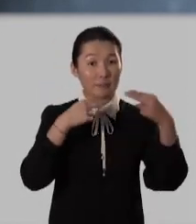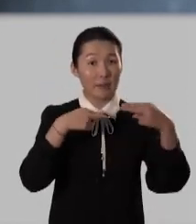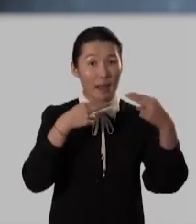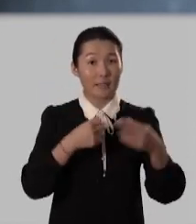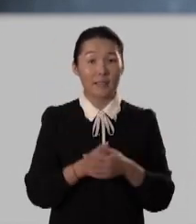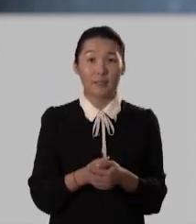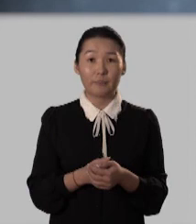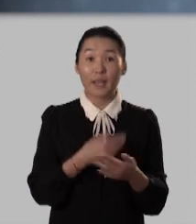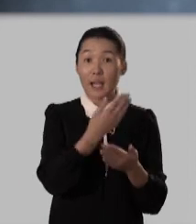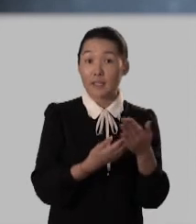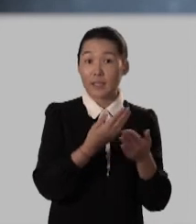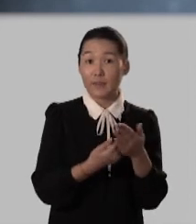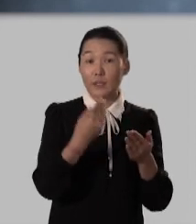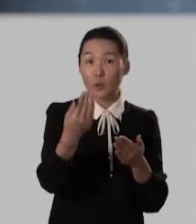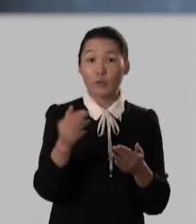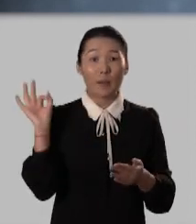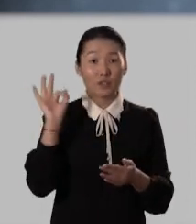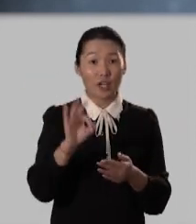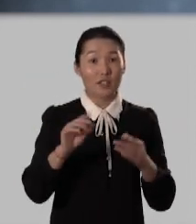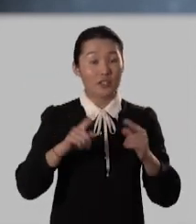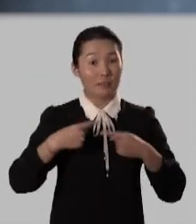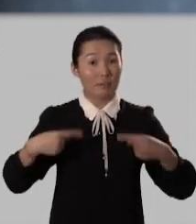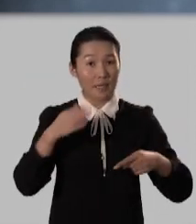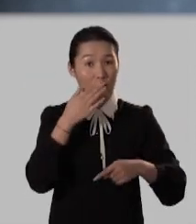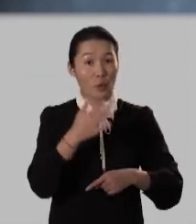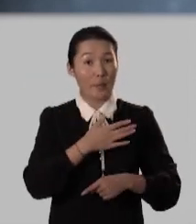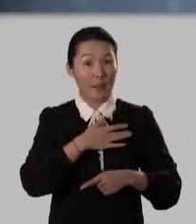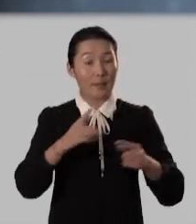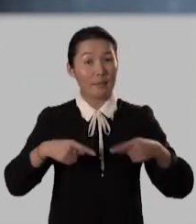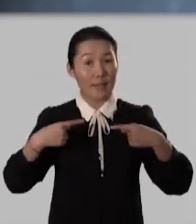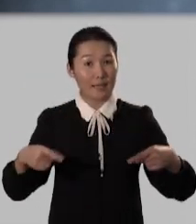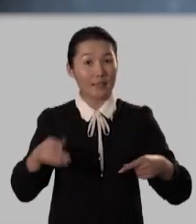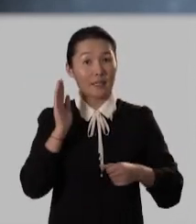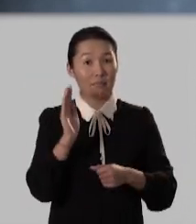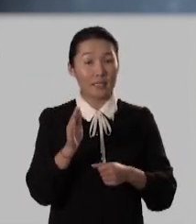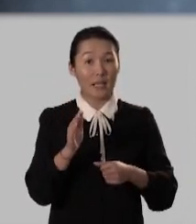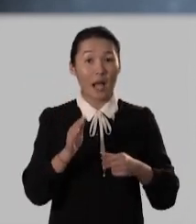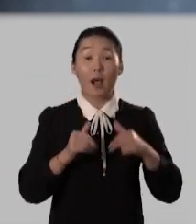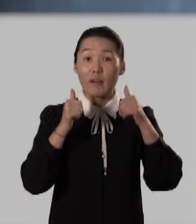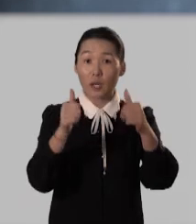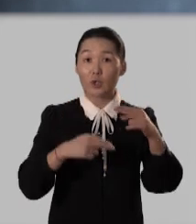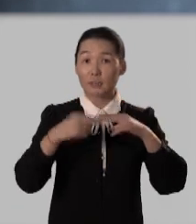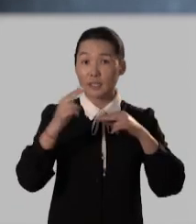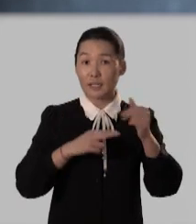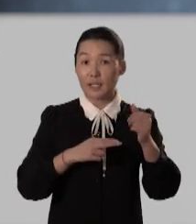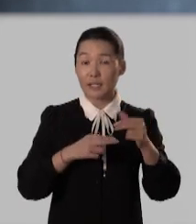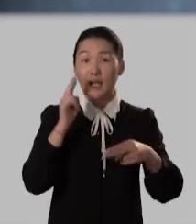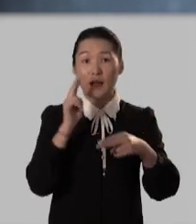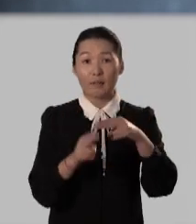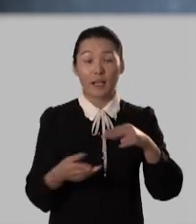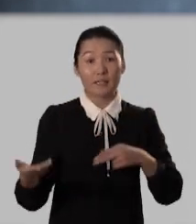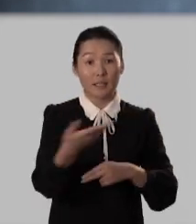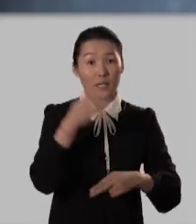советую вам чаще 5 любимые песни и быть всегда в хорошем настроении в конце нашего урока